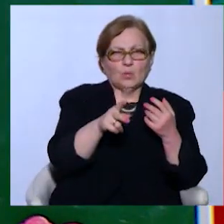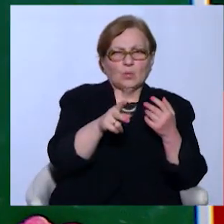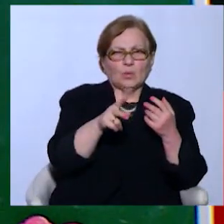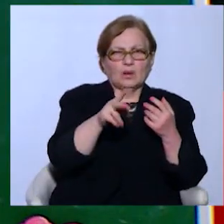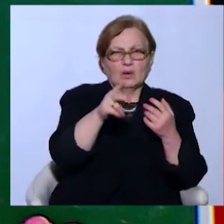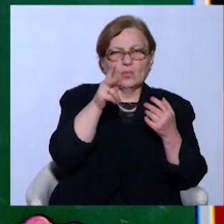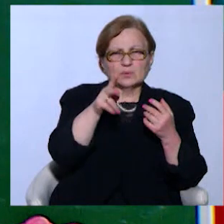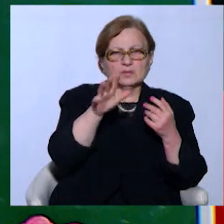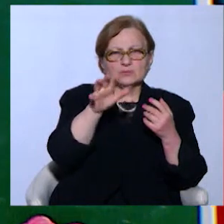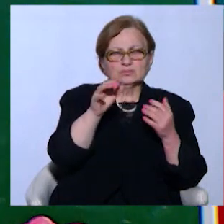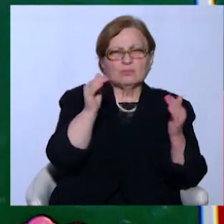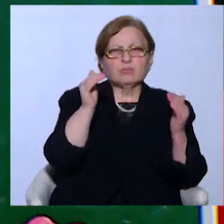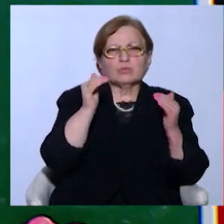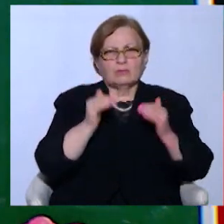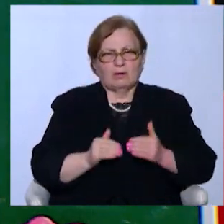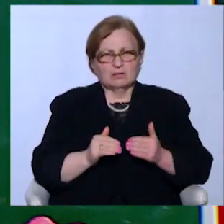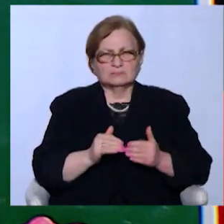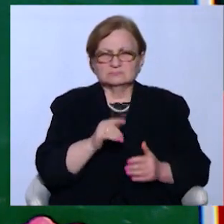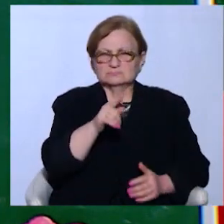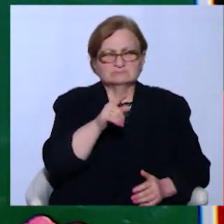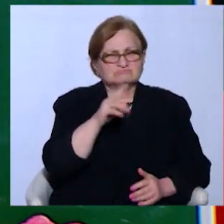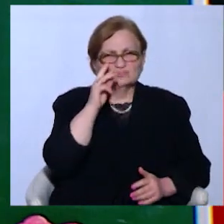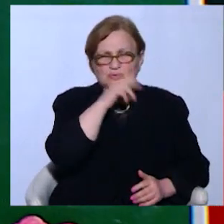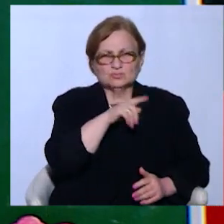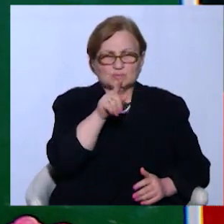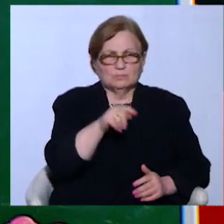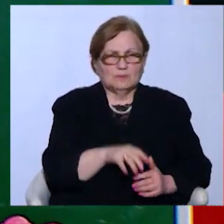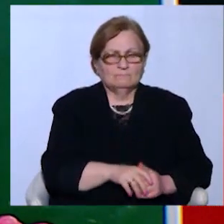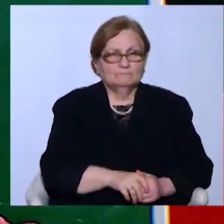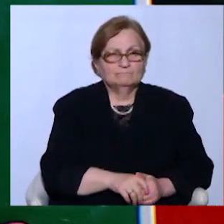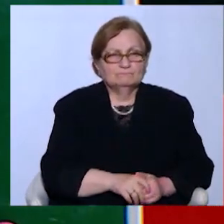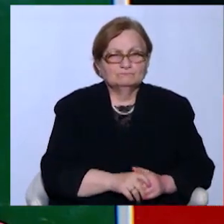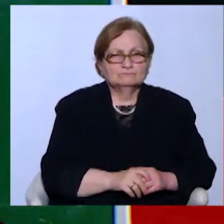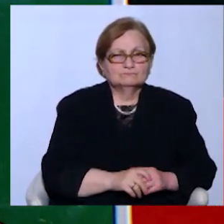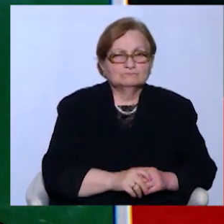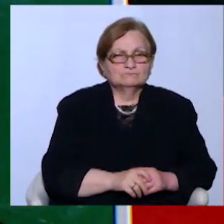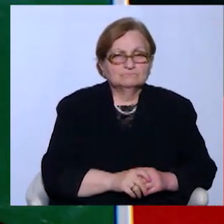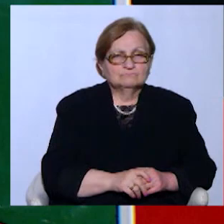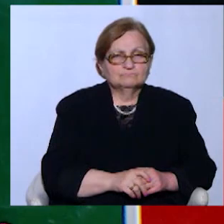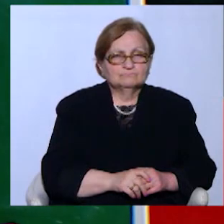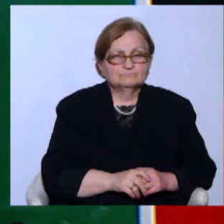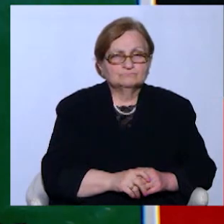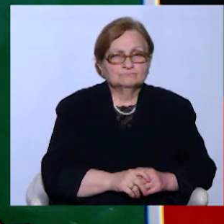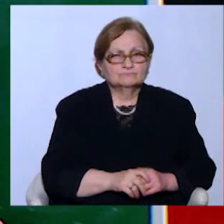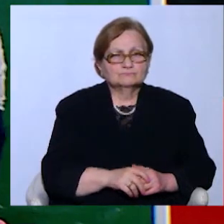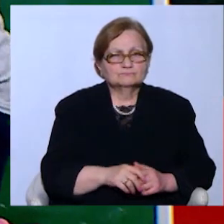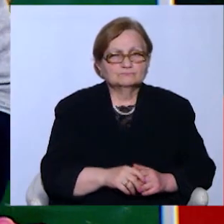2500-ზე ნაკლები რიცხვი წერია. არ ვარგა. ესეც შეცდომაა. გადავიდეთ